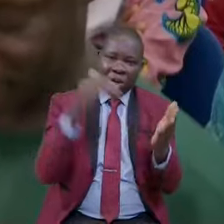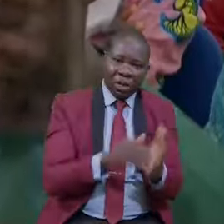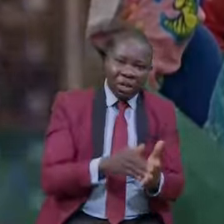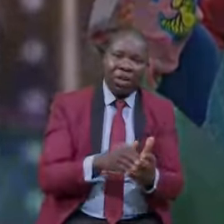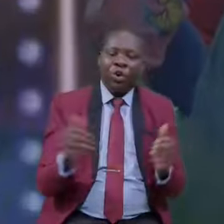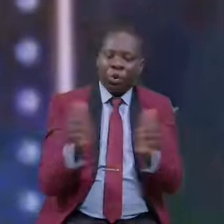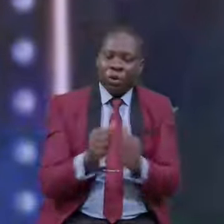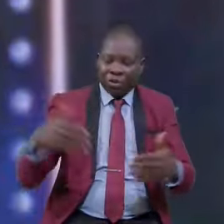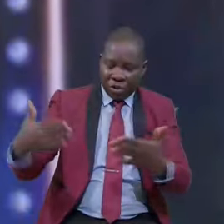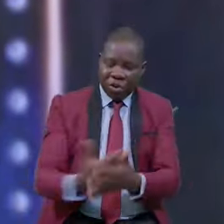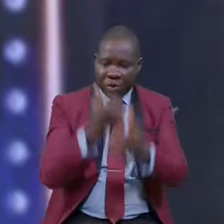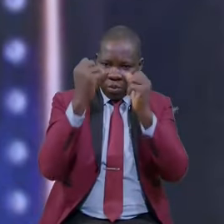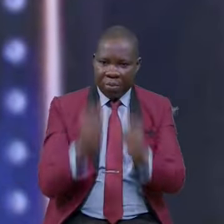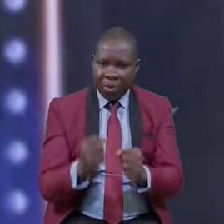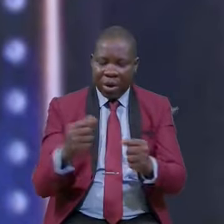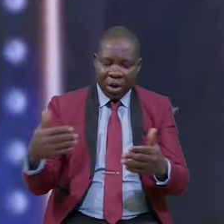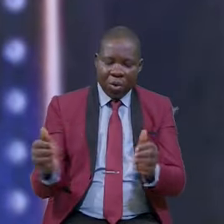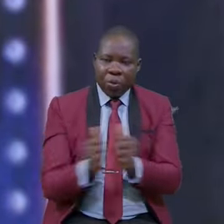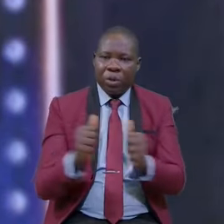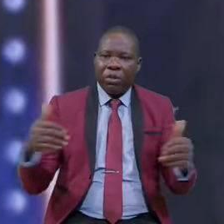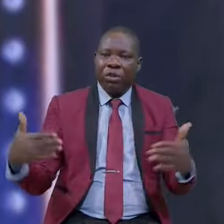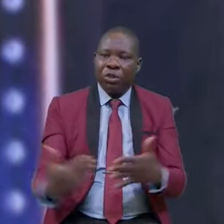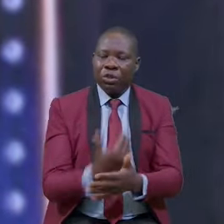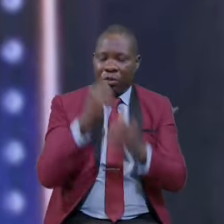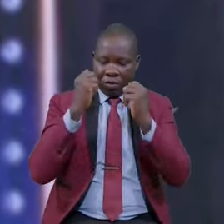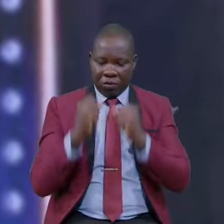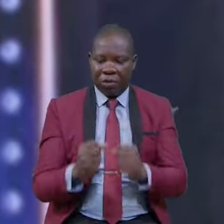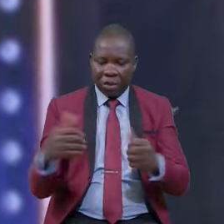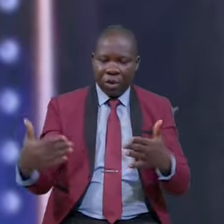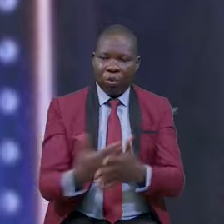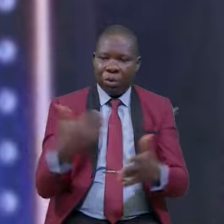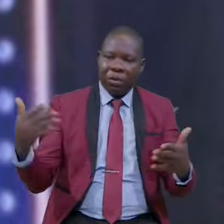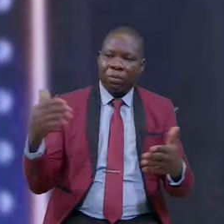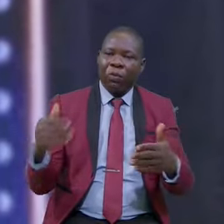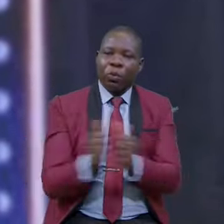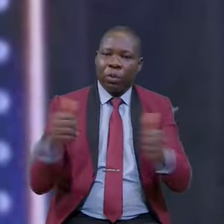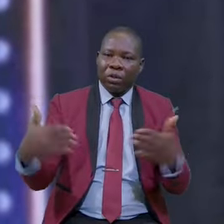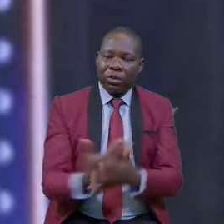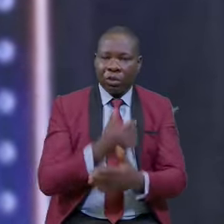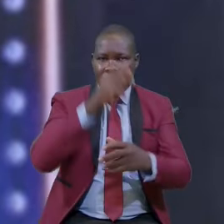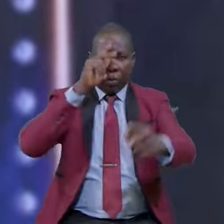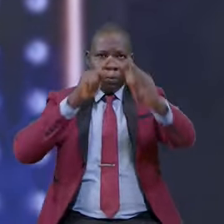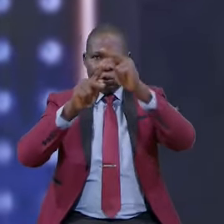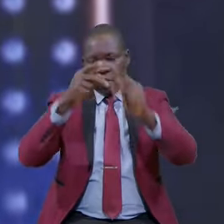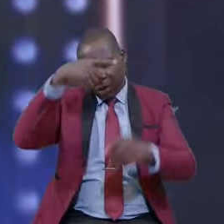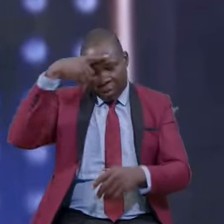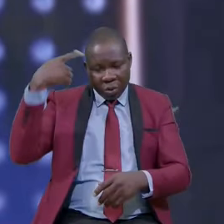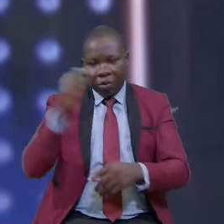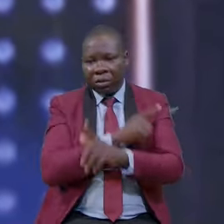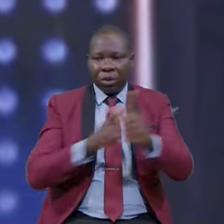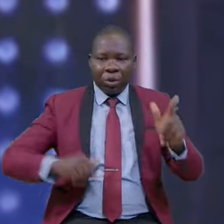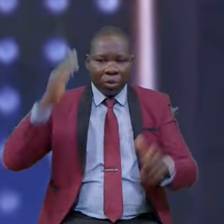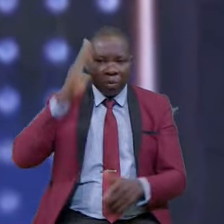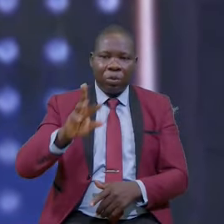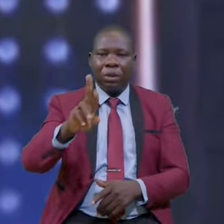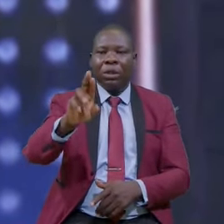avec une nouvelle puissance, with new strength, avec une nouvelle force, with new vision, avec une nouvelle vision. Because the Lord will renew parce que le Seigneur